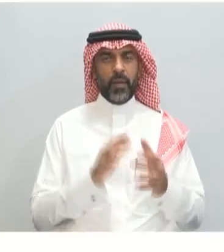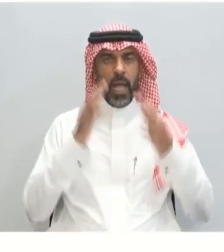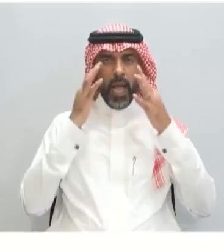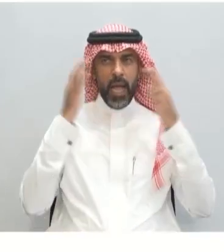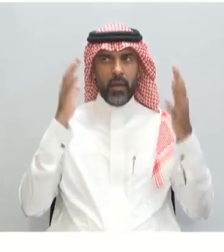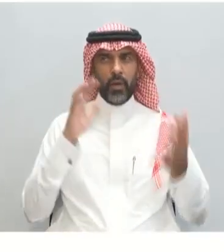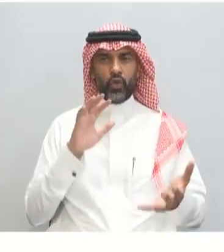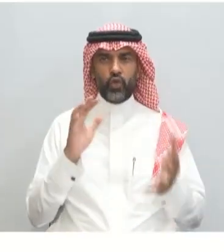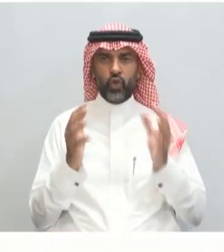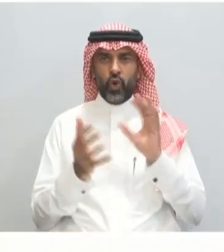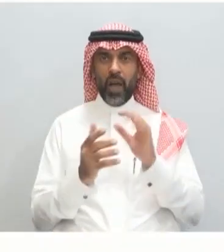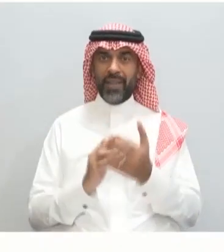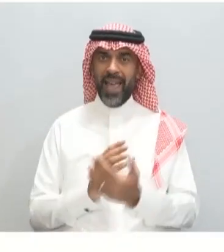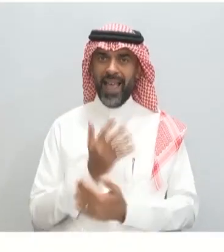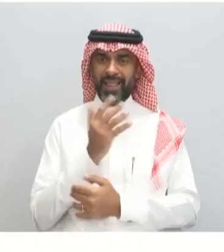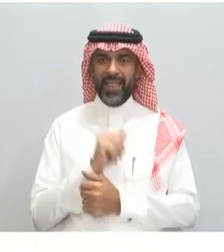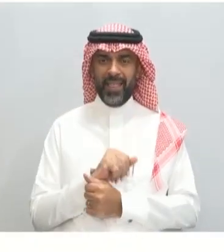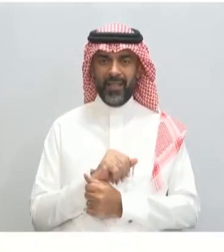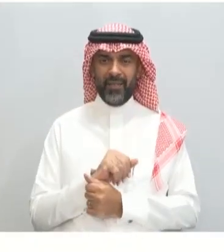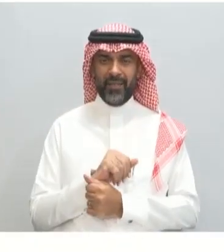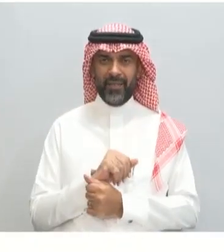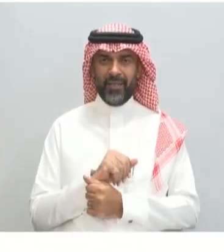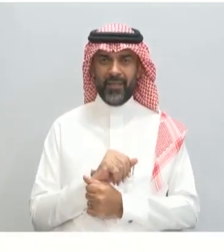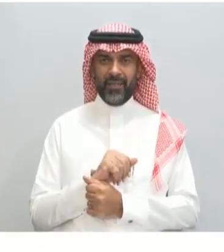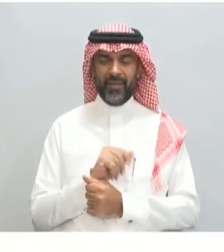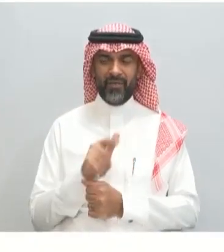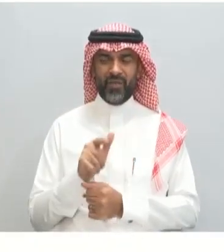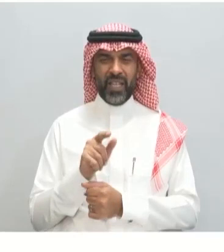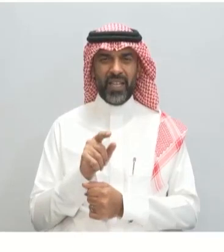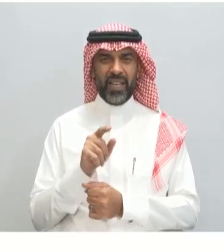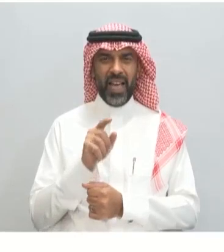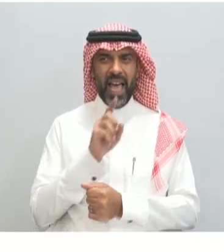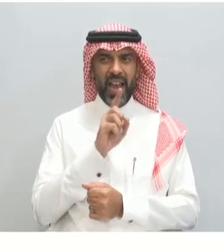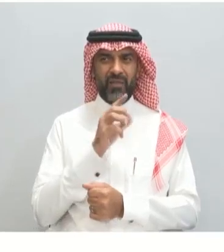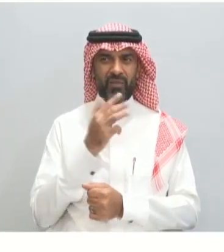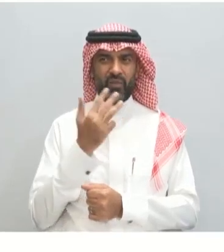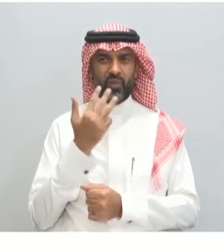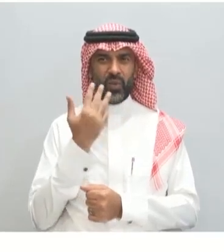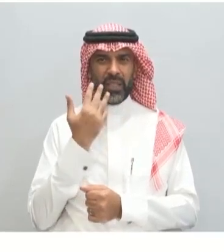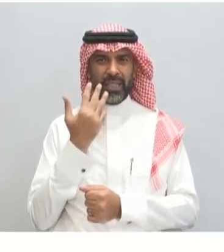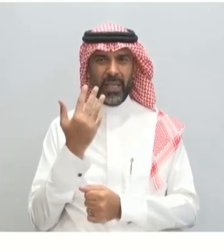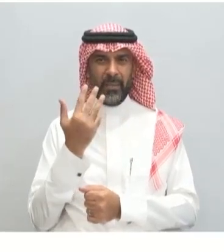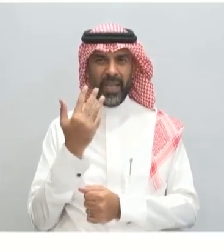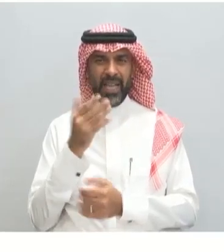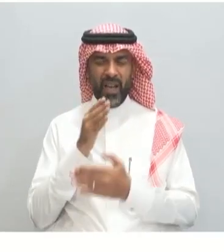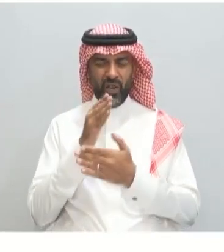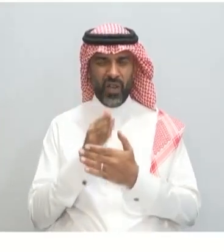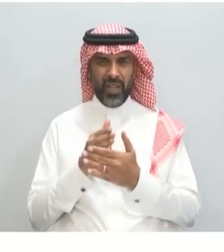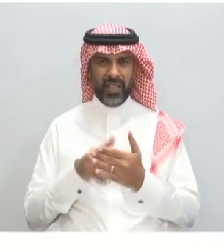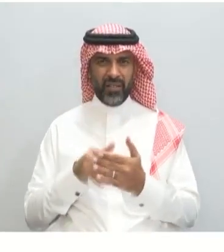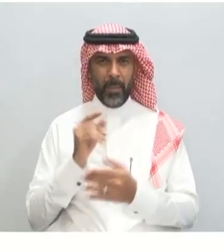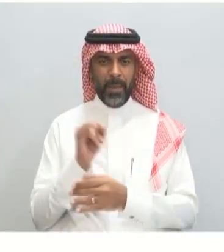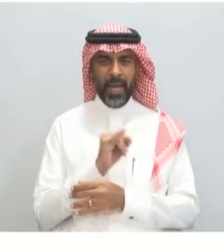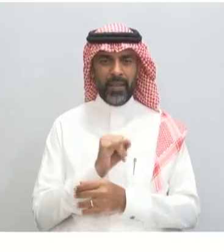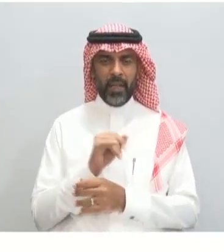علم الجغرافيا الحديثه في منتصف القرن ال9 عش انتقلت الجغرافيا من